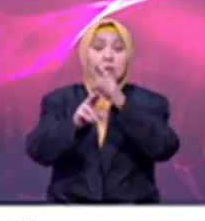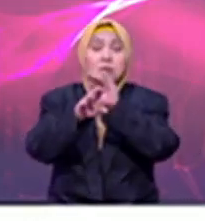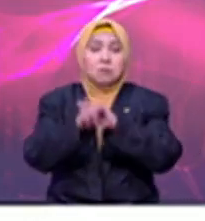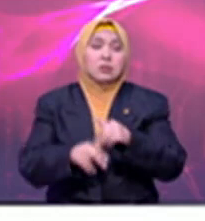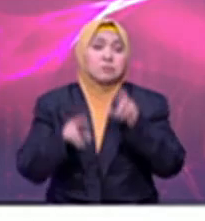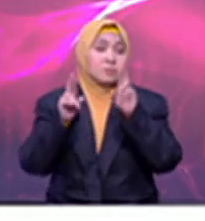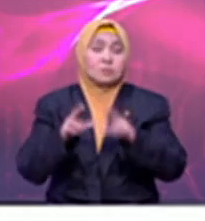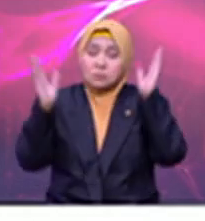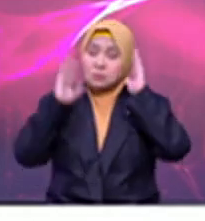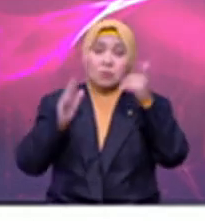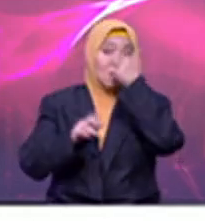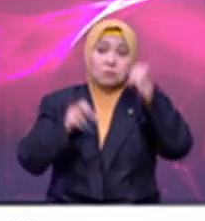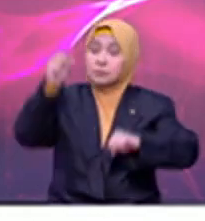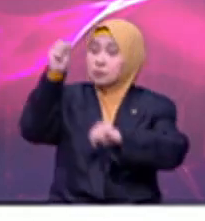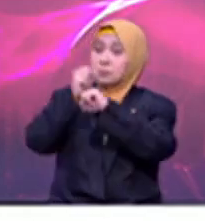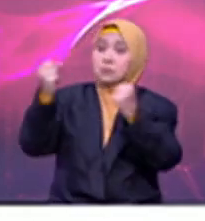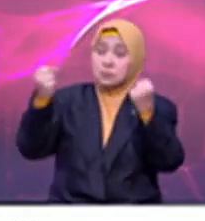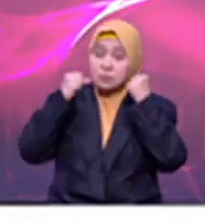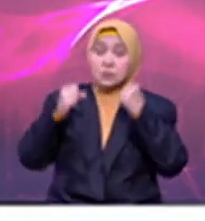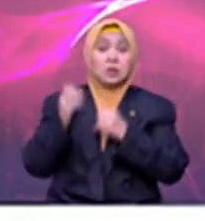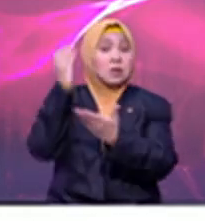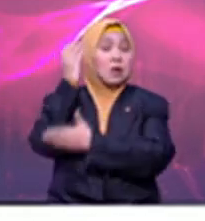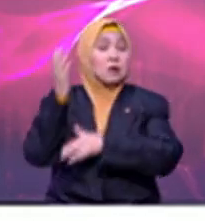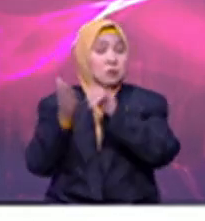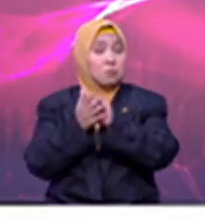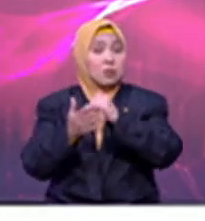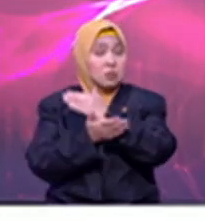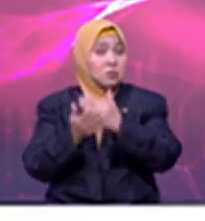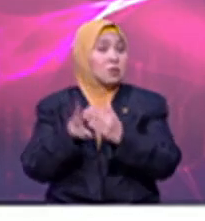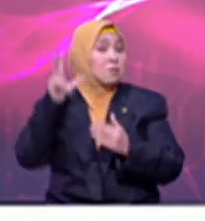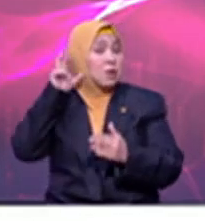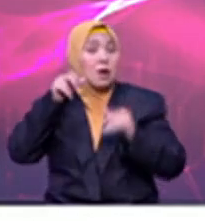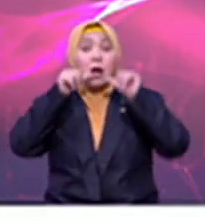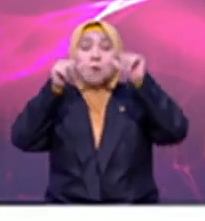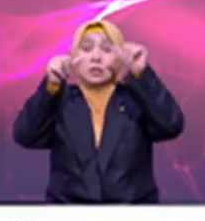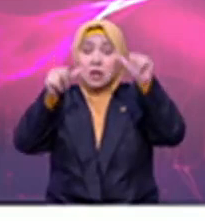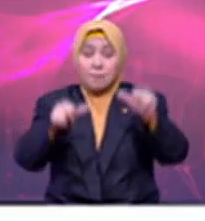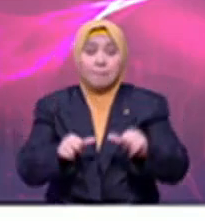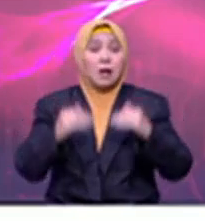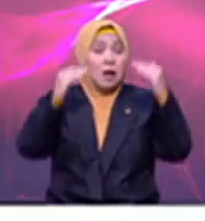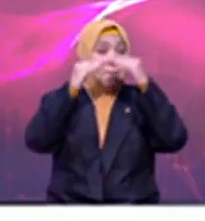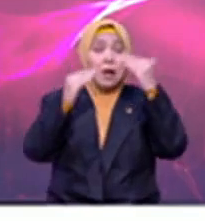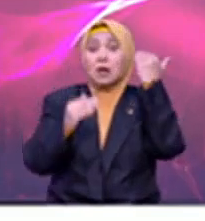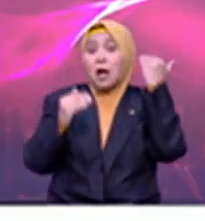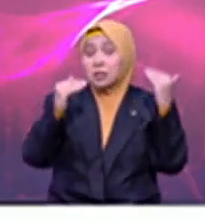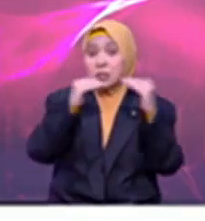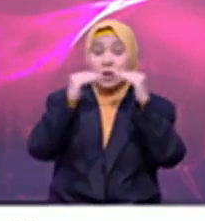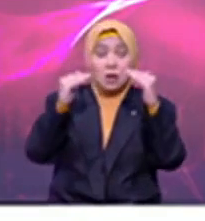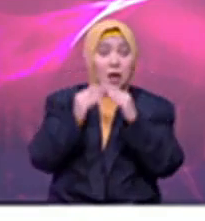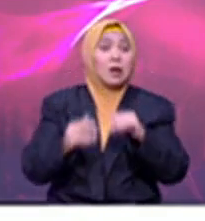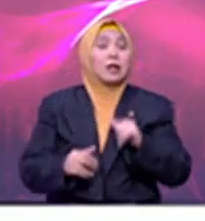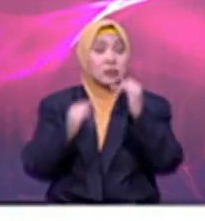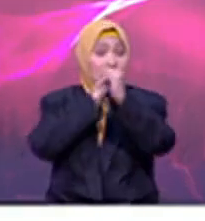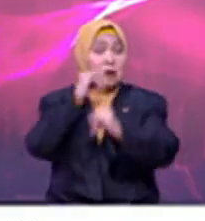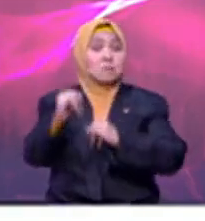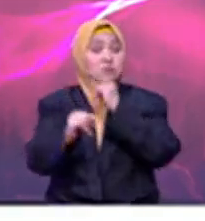rakyat Malaysia atas sokongan Teguh terhadap negara itu semasa sesi pendengaranw di Mahkamah keadilan antarabangsa icj di